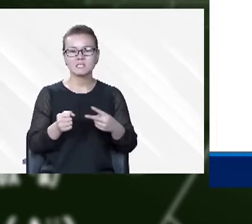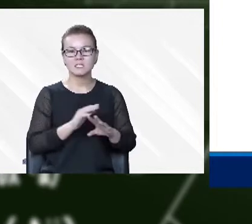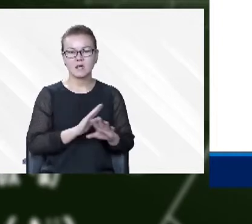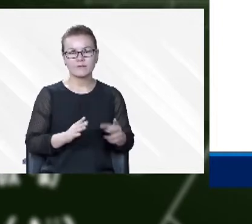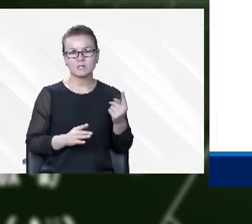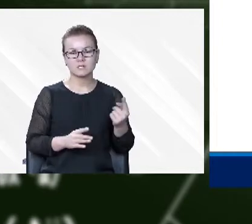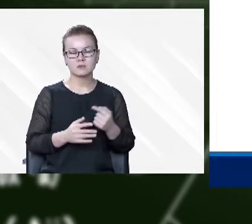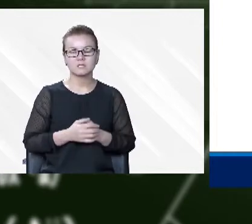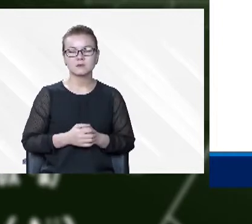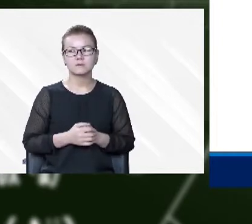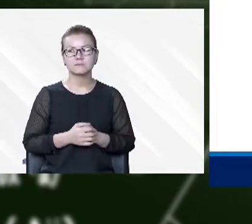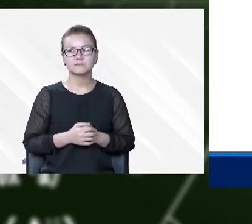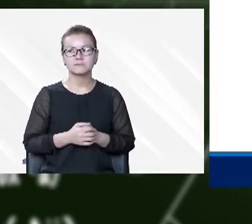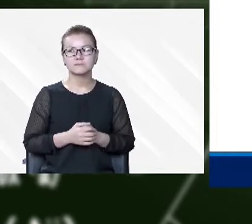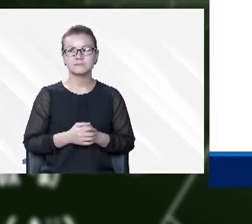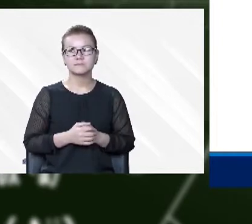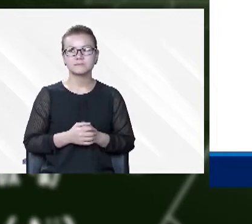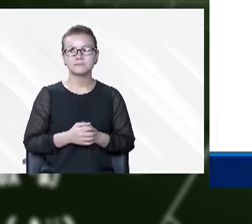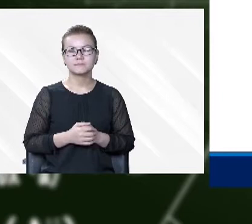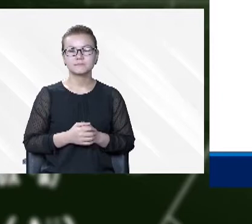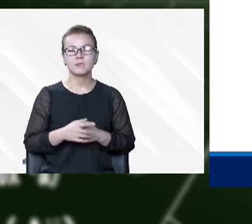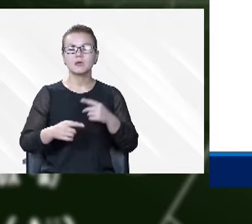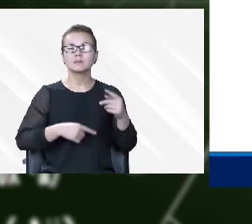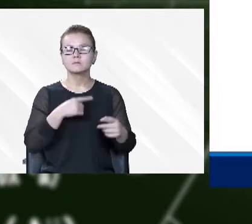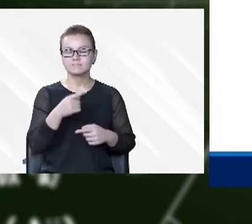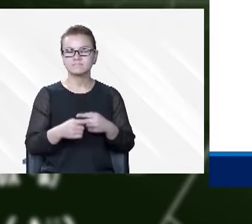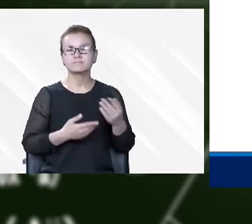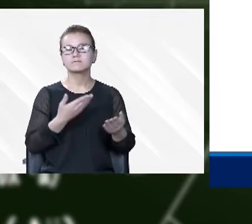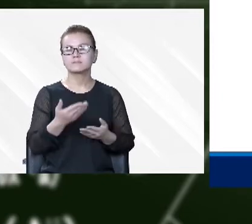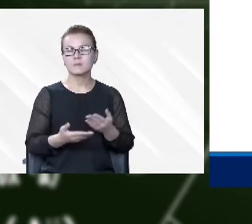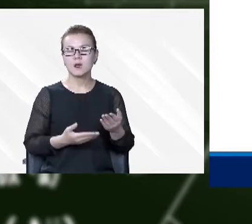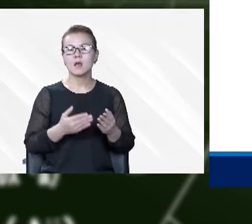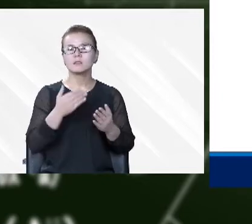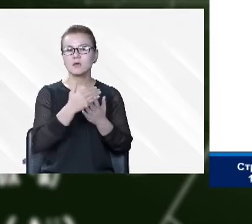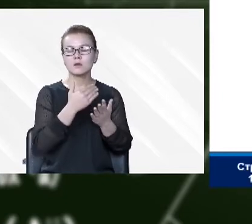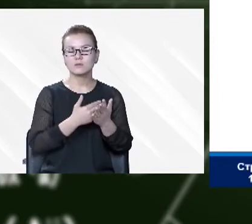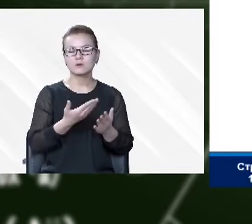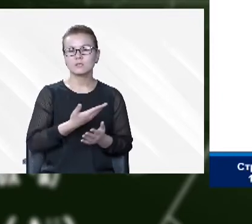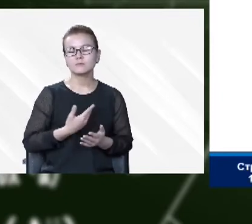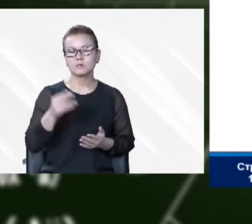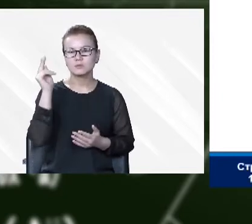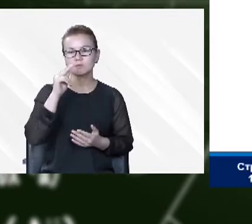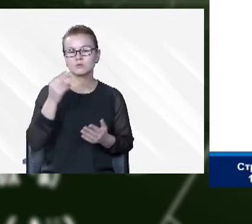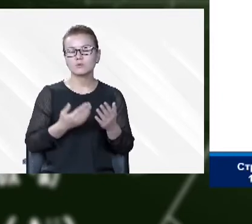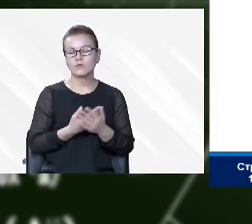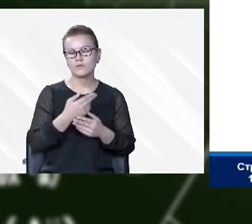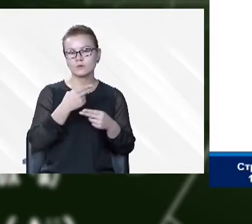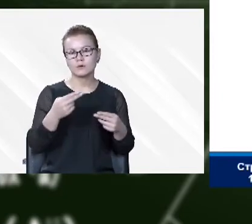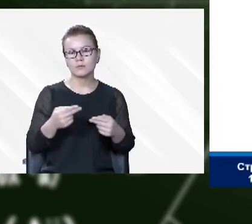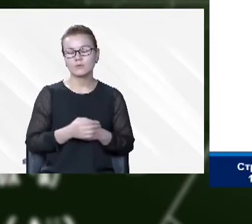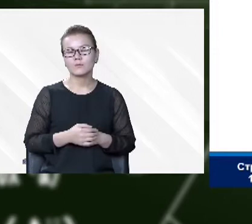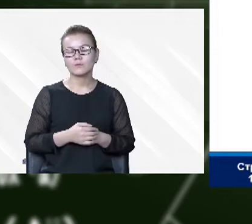равное единице число. Шаг за шагом на уроке мы изучали новую